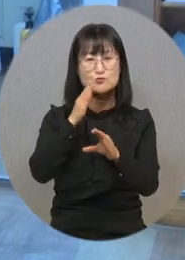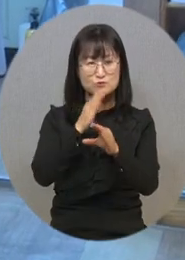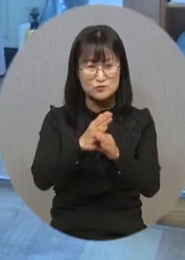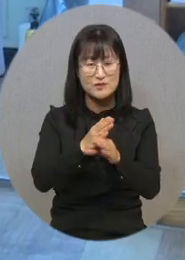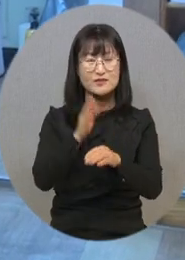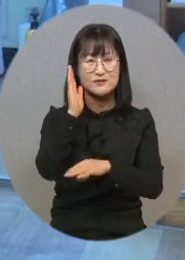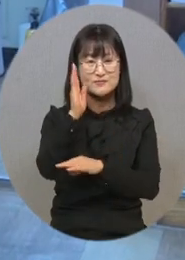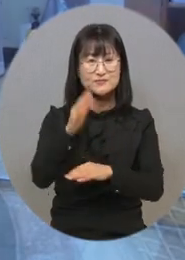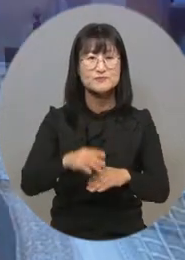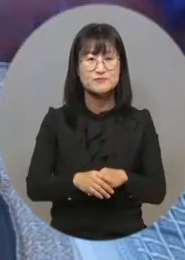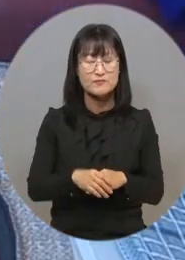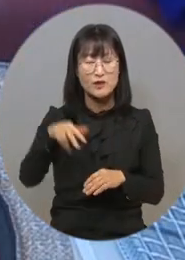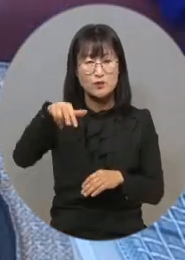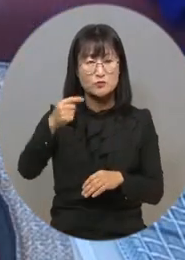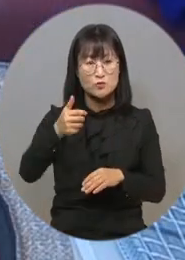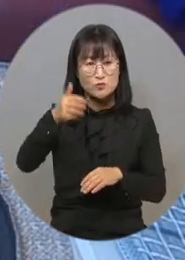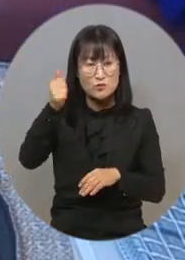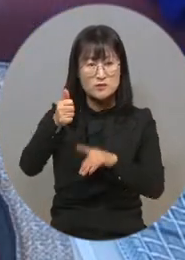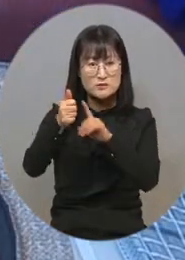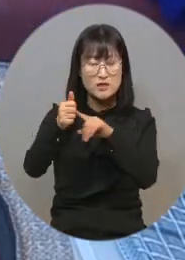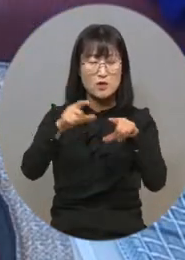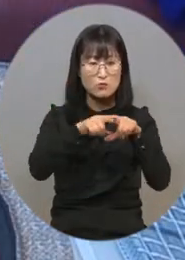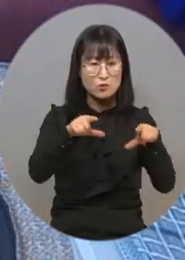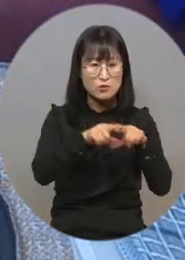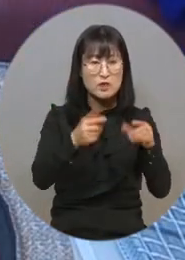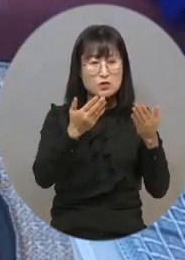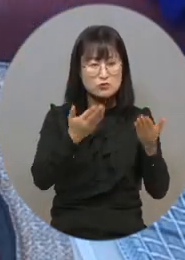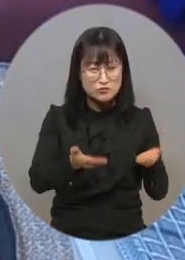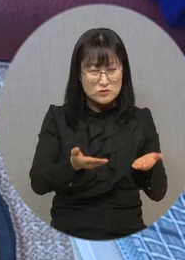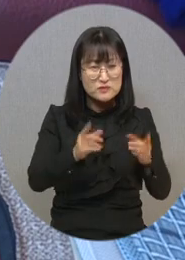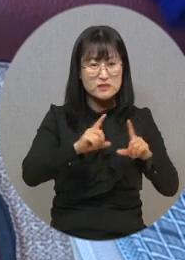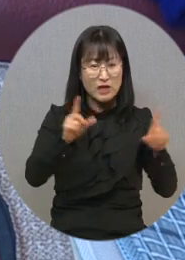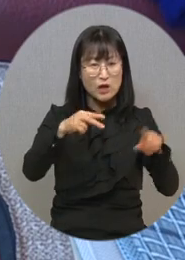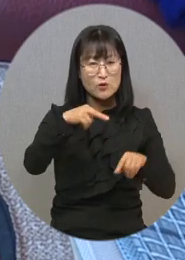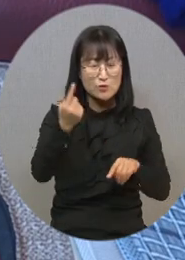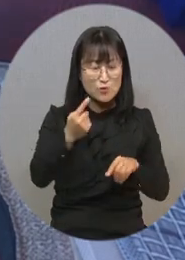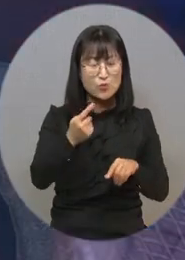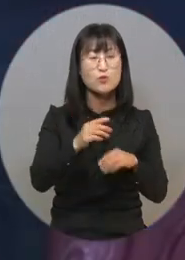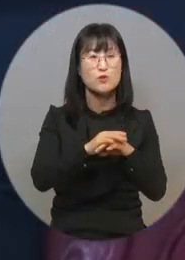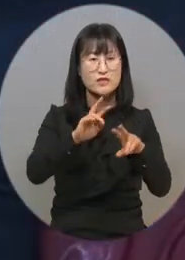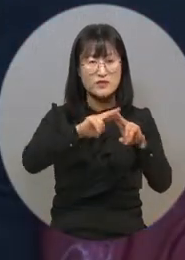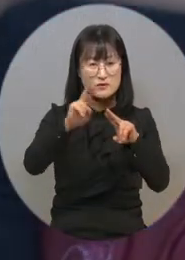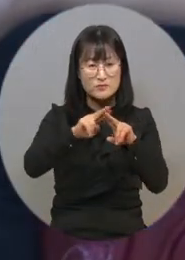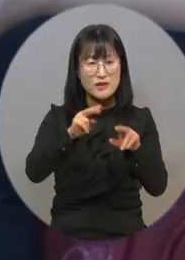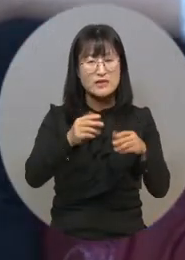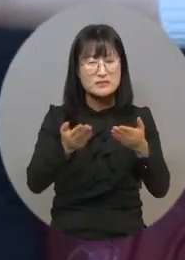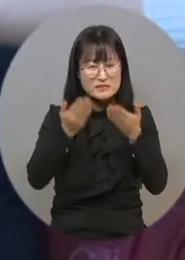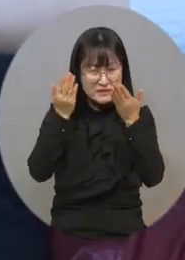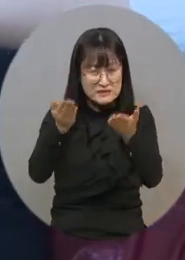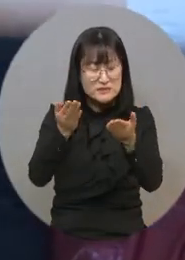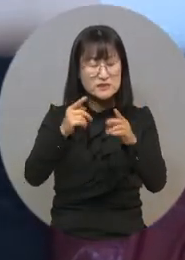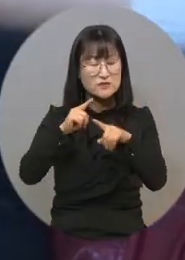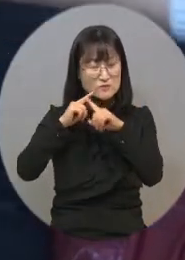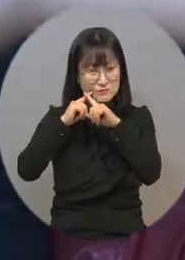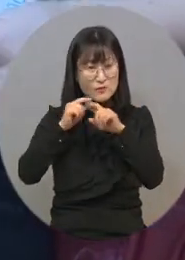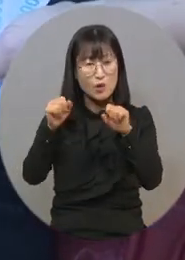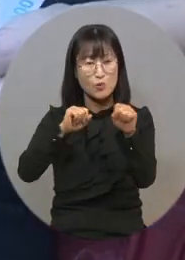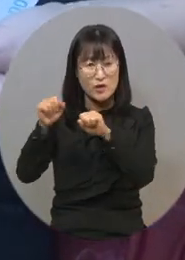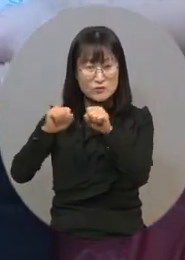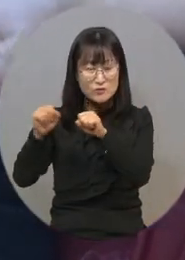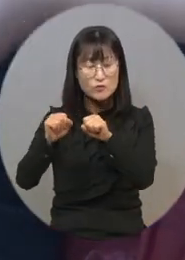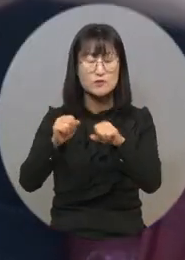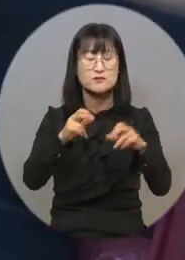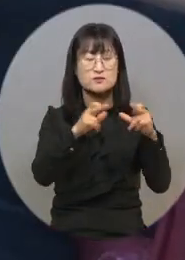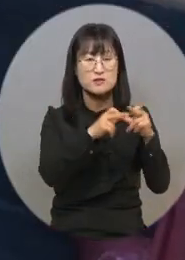전했습니다 조상길 원장은 평소 휴일에도 재능기부 봉사 활동에 적극 참여하며 주변의 장애인과